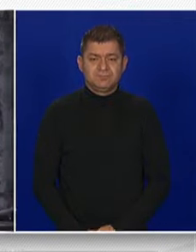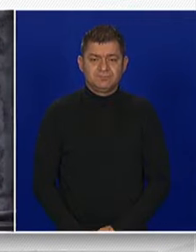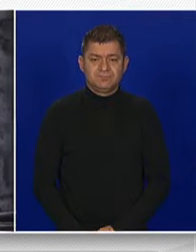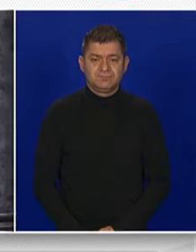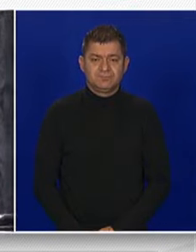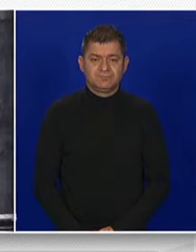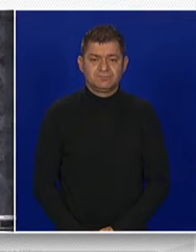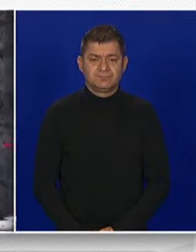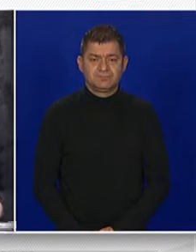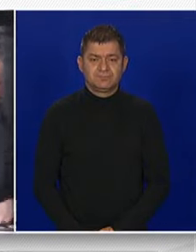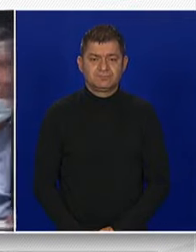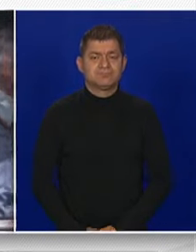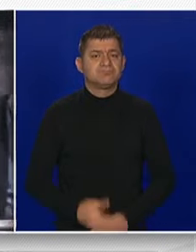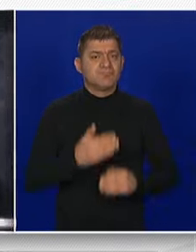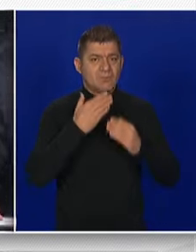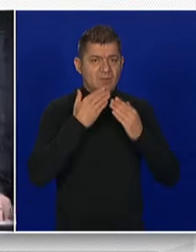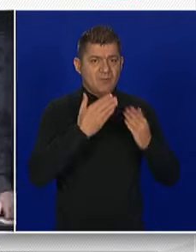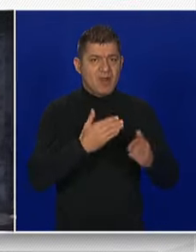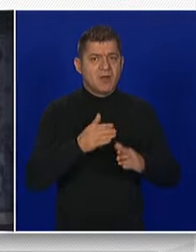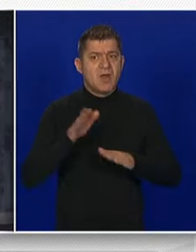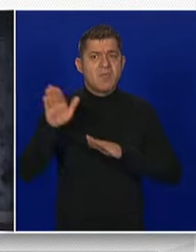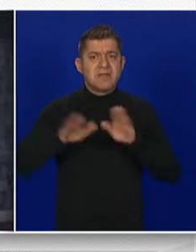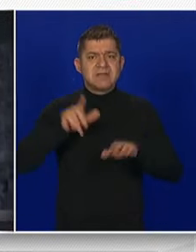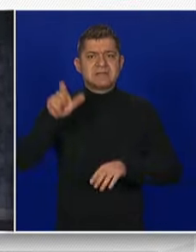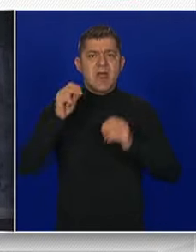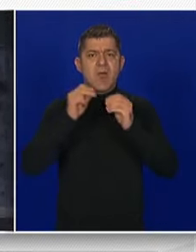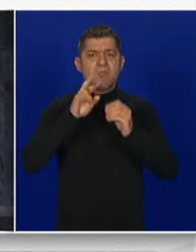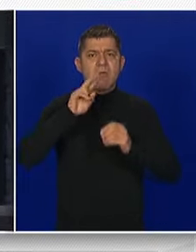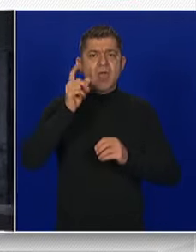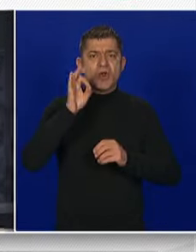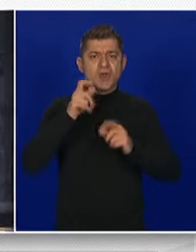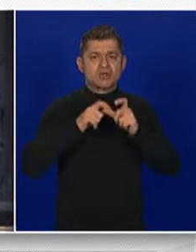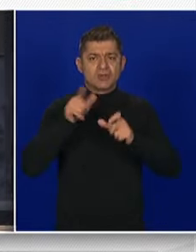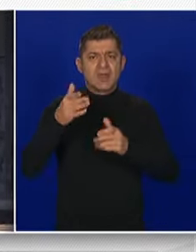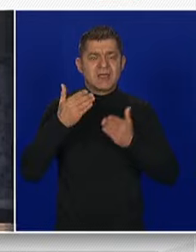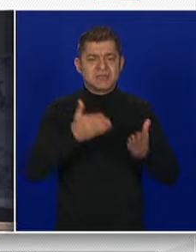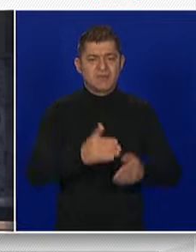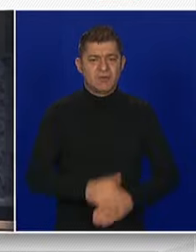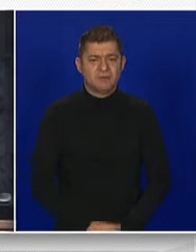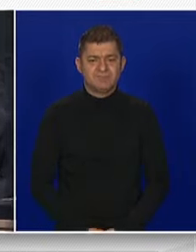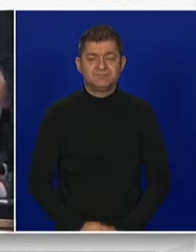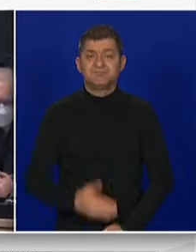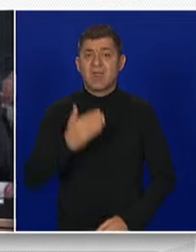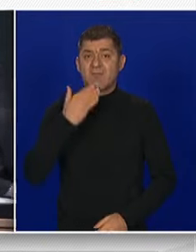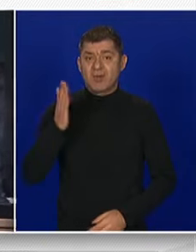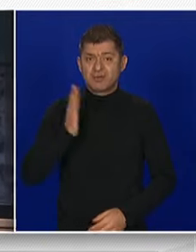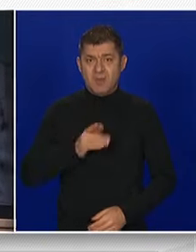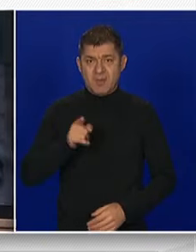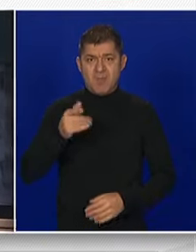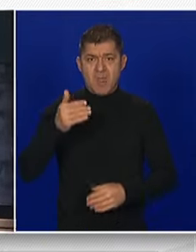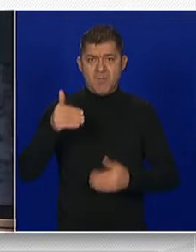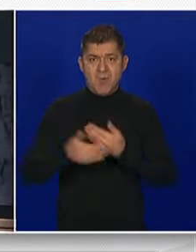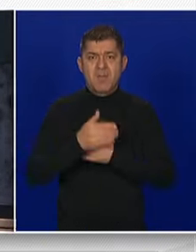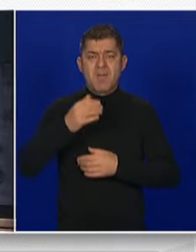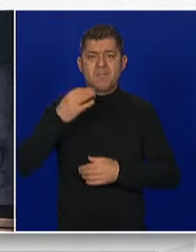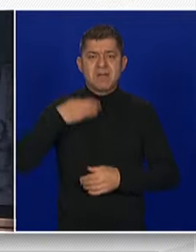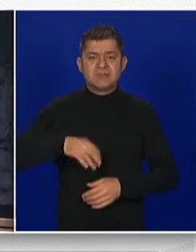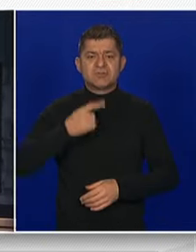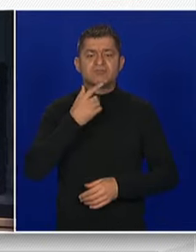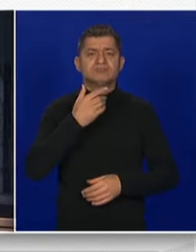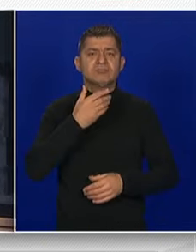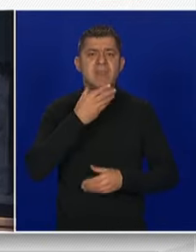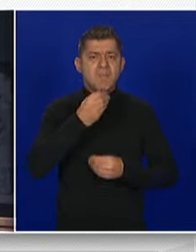Hvala. Ministar Beroš, izvolite. Hvala, gospodine potpredsjedniče. Lijepo vas pozdravljam.